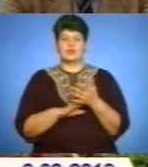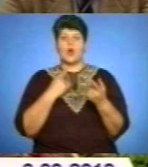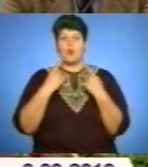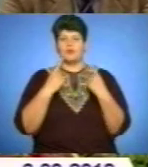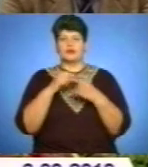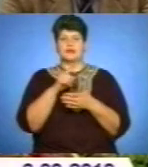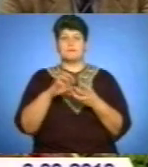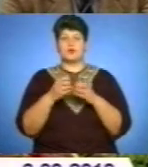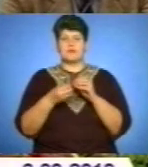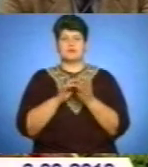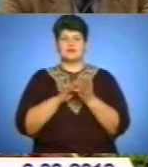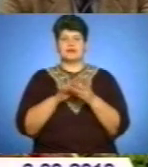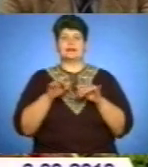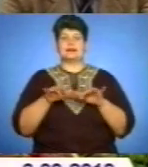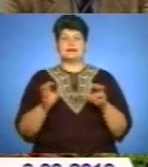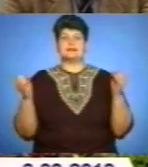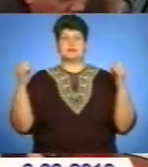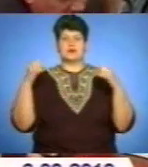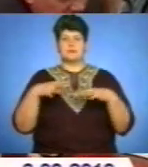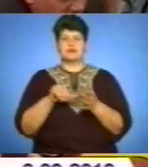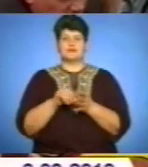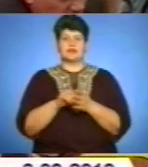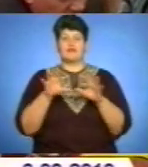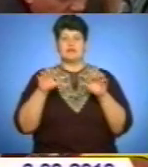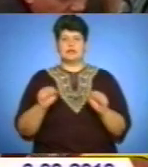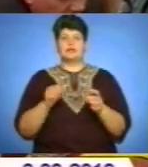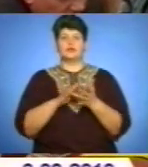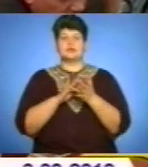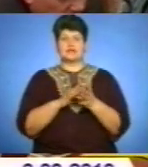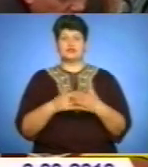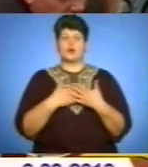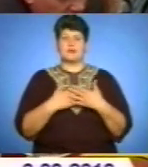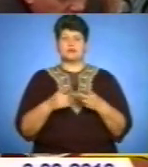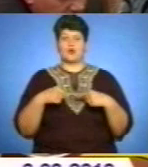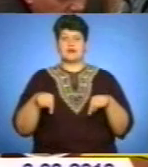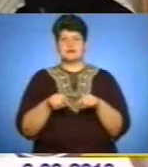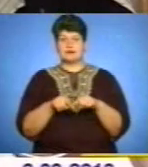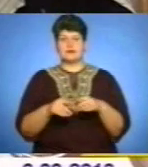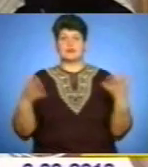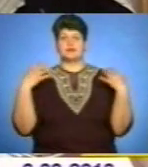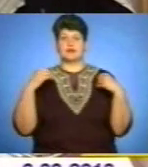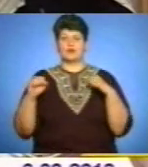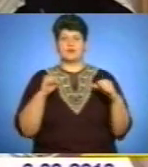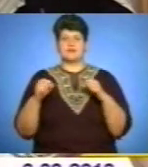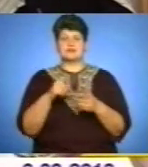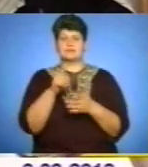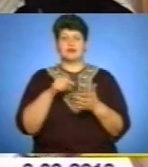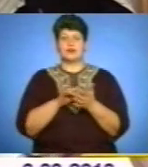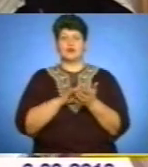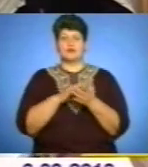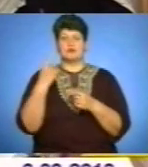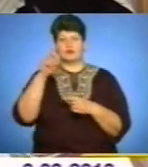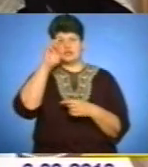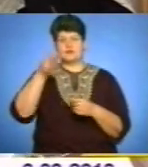Обговорити проблеми екскурсійної діяльності зібралися представники влади, туристичних і громадських організацій. Начальник управління з питань туризму обласної